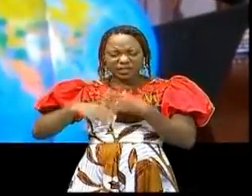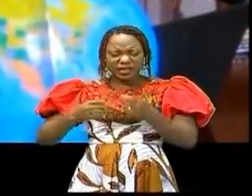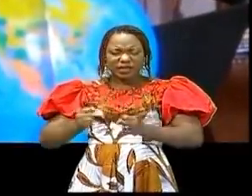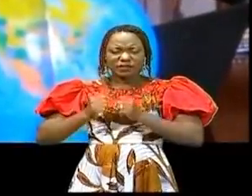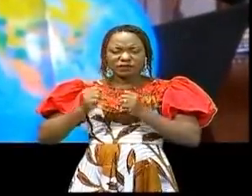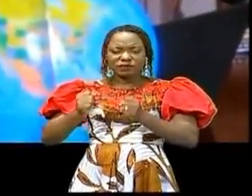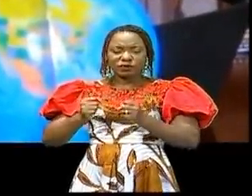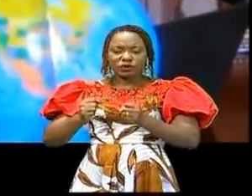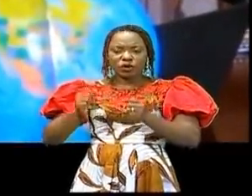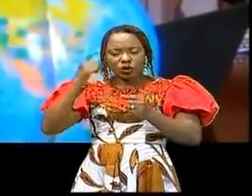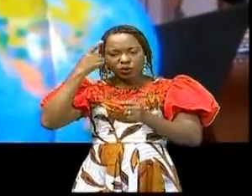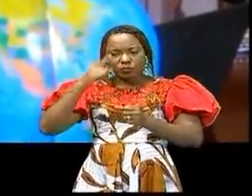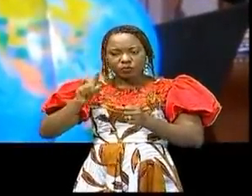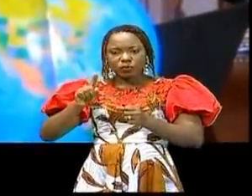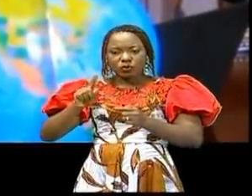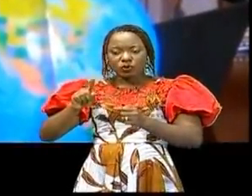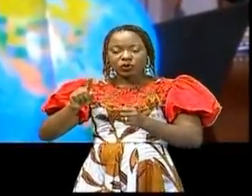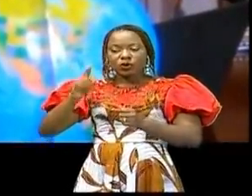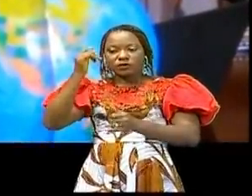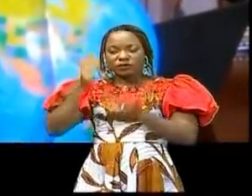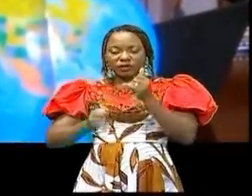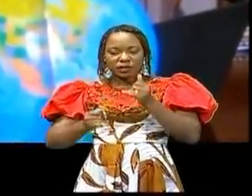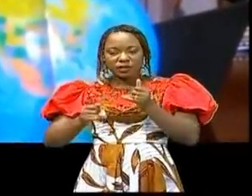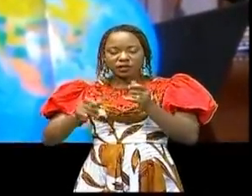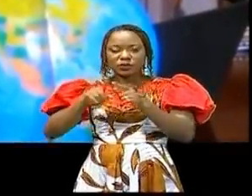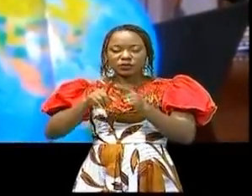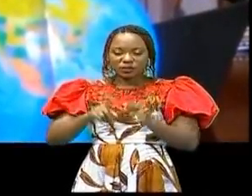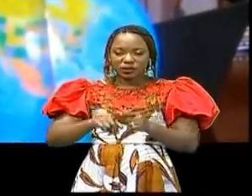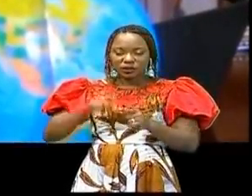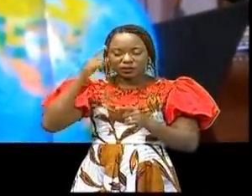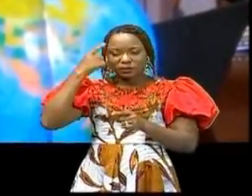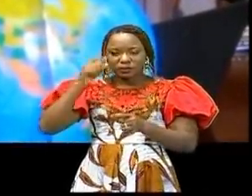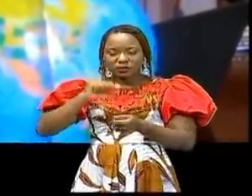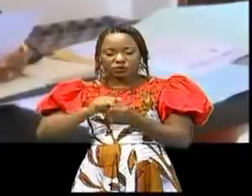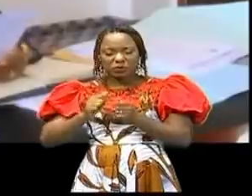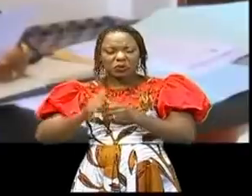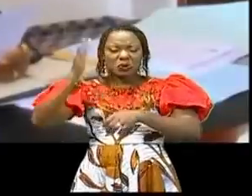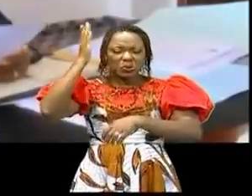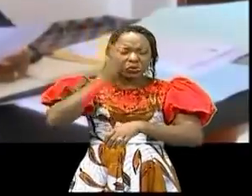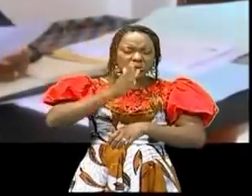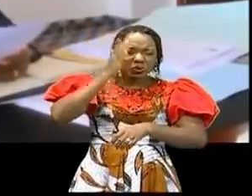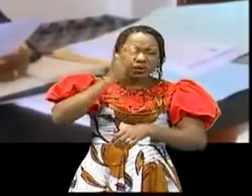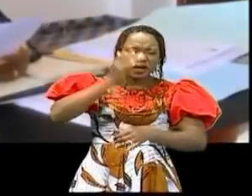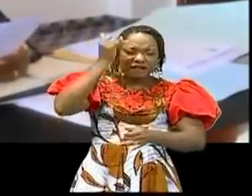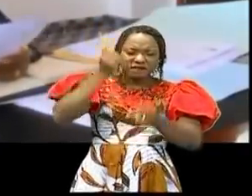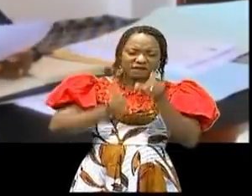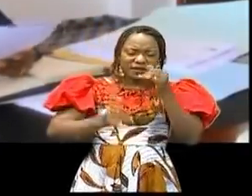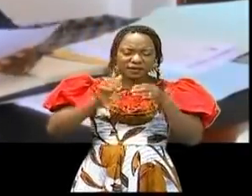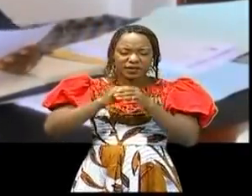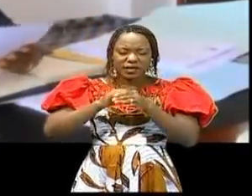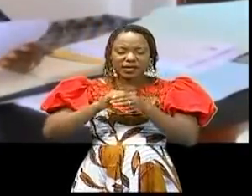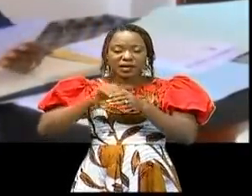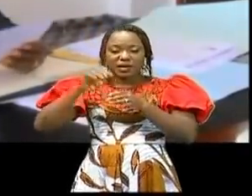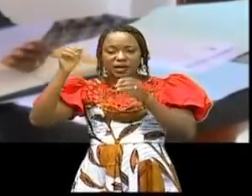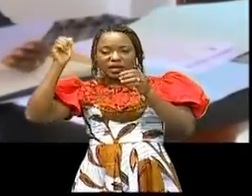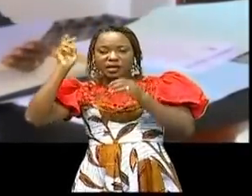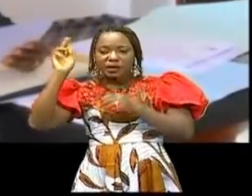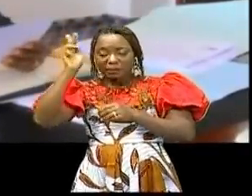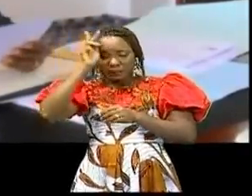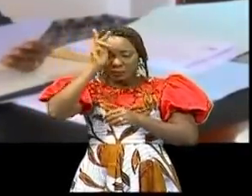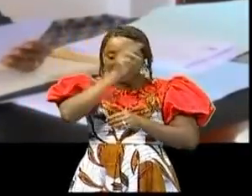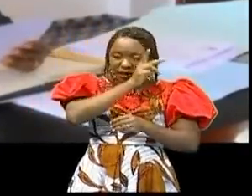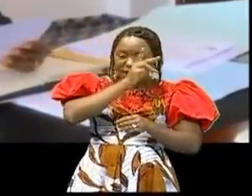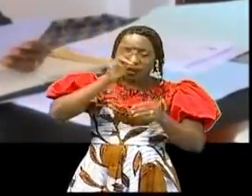forces de l'ordre de venir à bout de la recrudescence actuelle du phénomène Kuluna dans certains coins de communes de Kimbanseke, Makala,